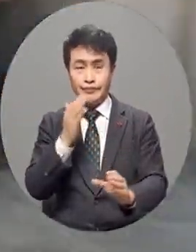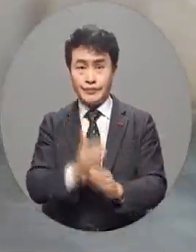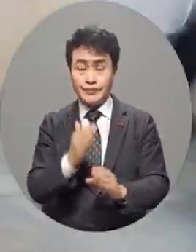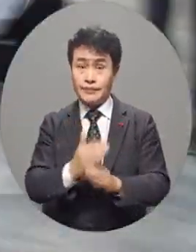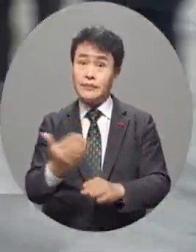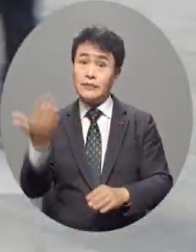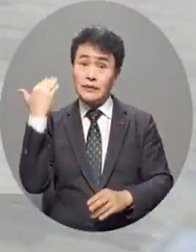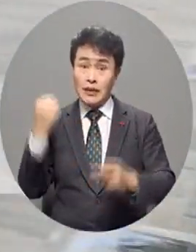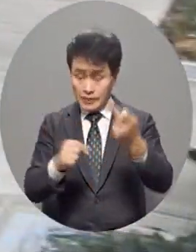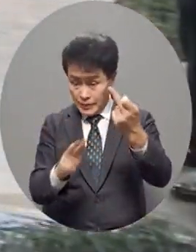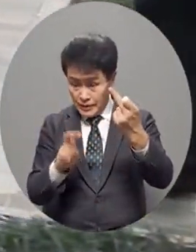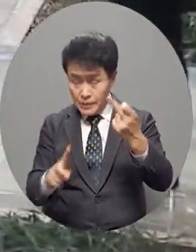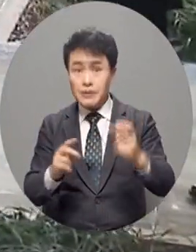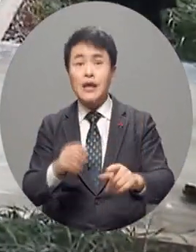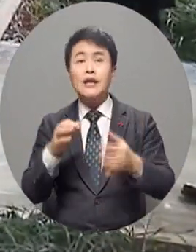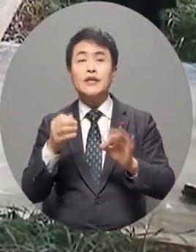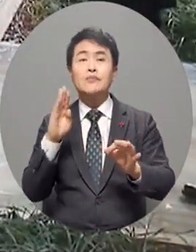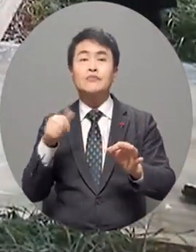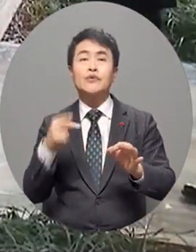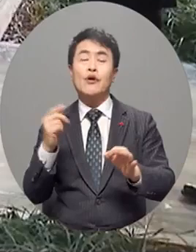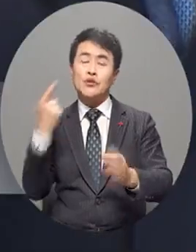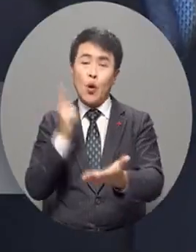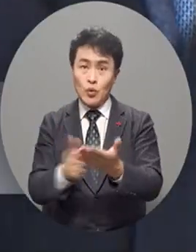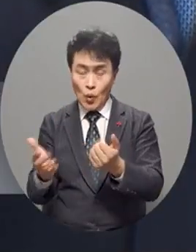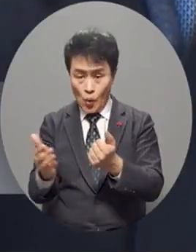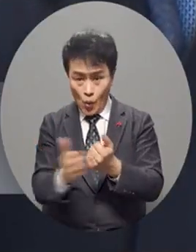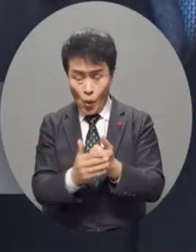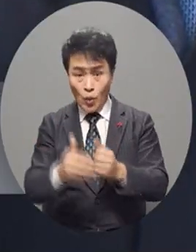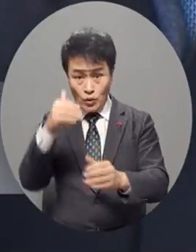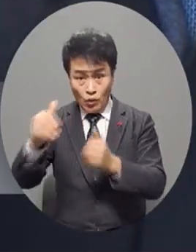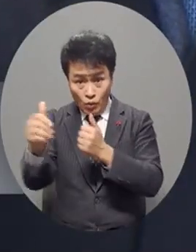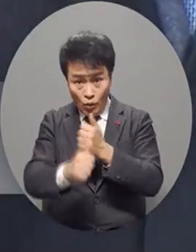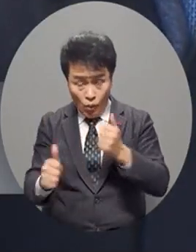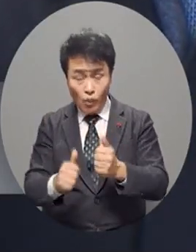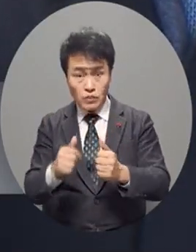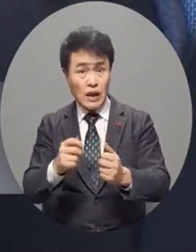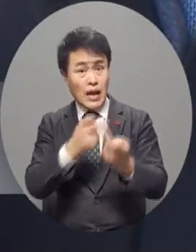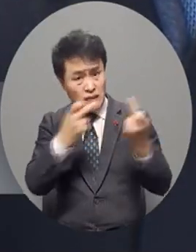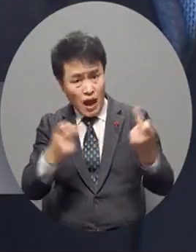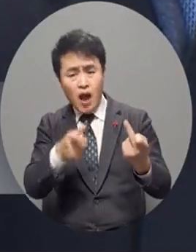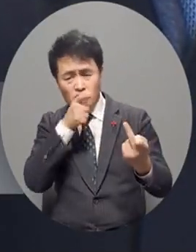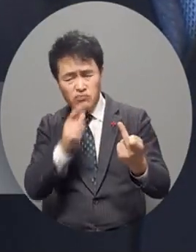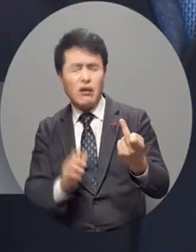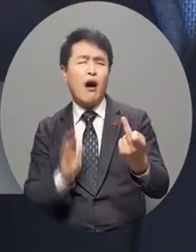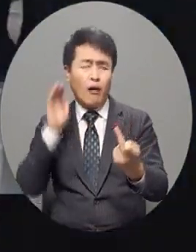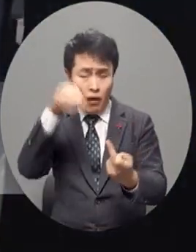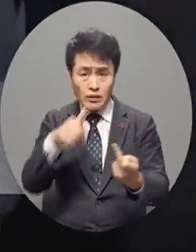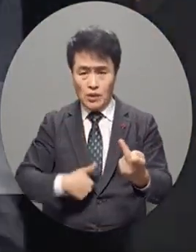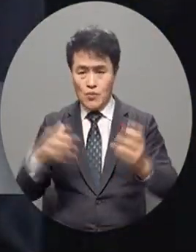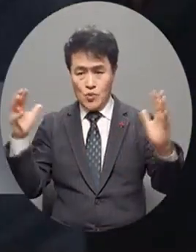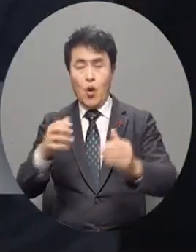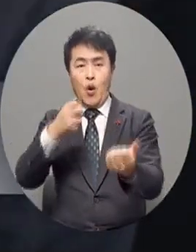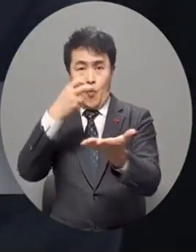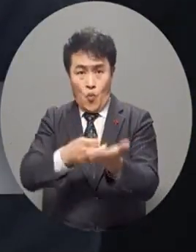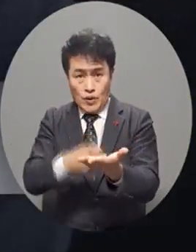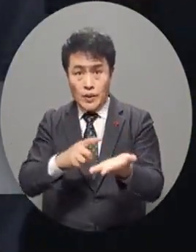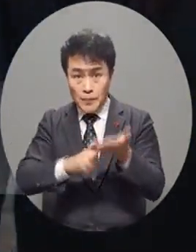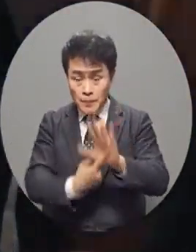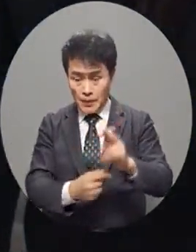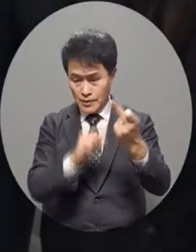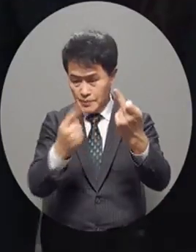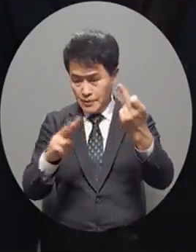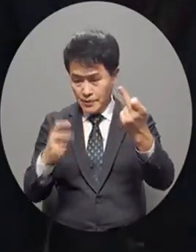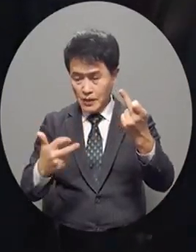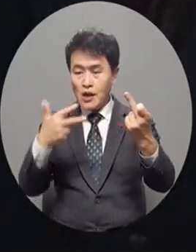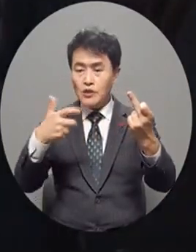지난 20일 김부겸 전 총리를 만나 총선을 위해 산이든 물이든 건너겠다며 통합 원칙을 밝힌 데 이어 오는 28일엔 정세균